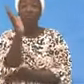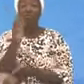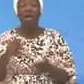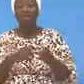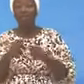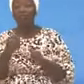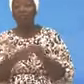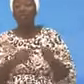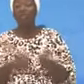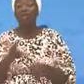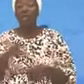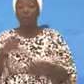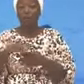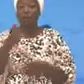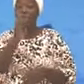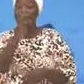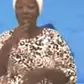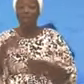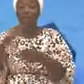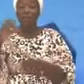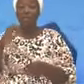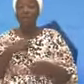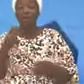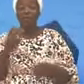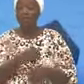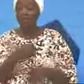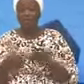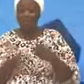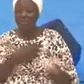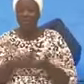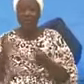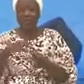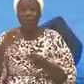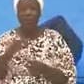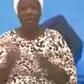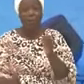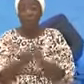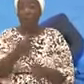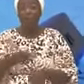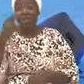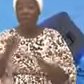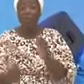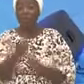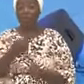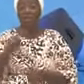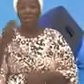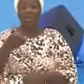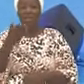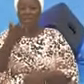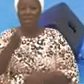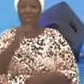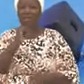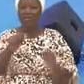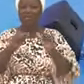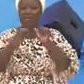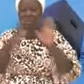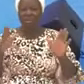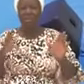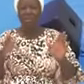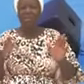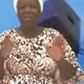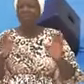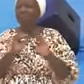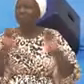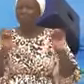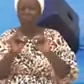ou de l'esprit des sceaux au bien de quelques esprits que ce soit le très haut le très haut le travaux il n'y a rien et aucune parole